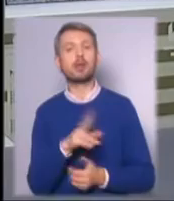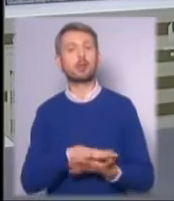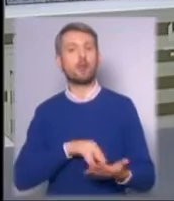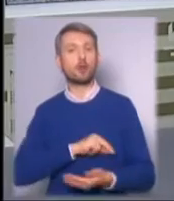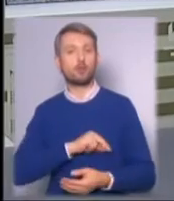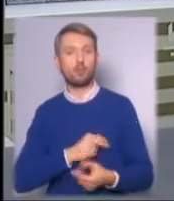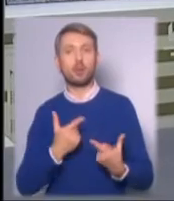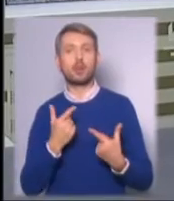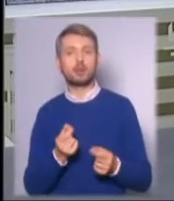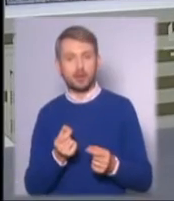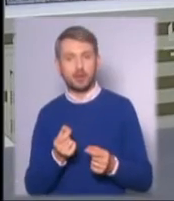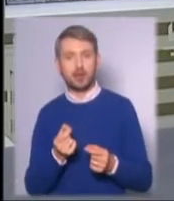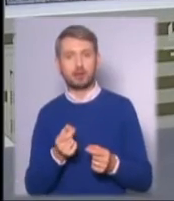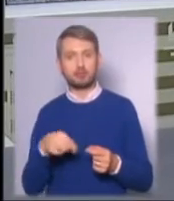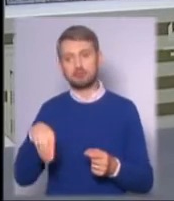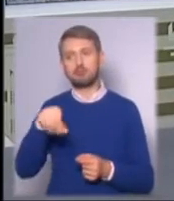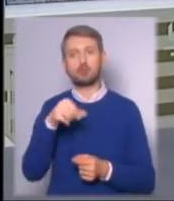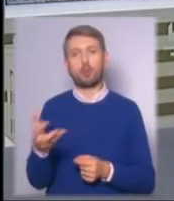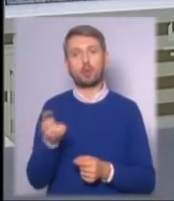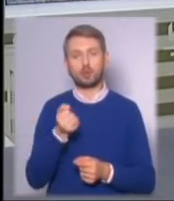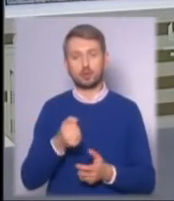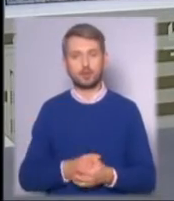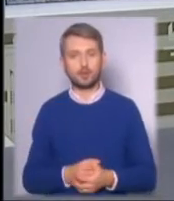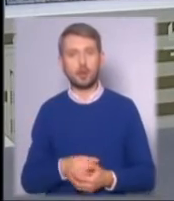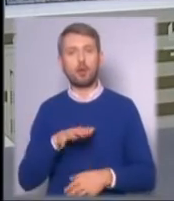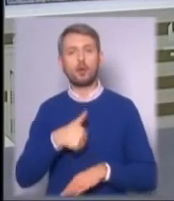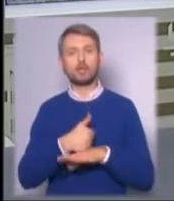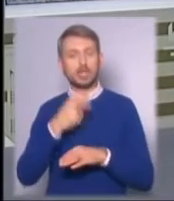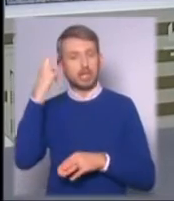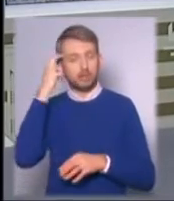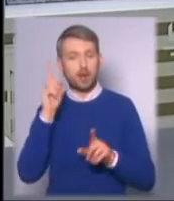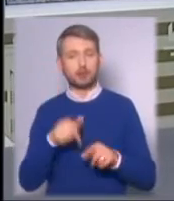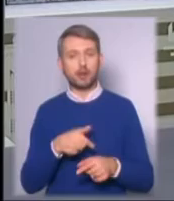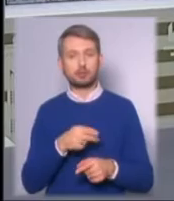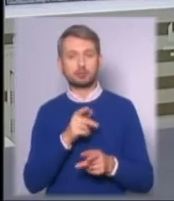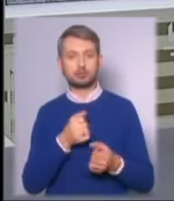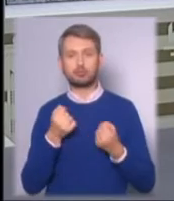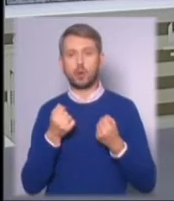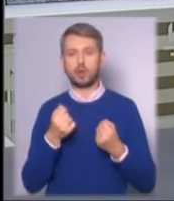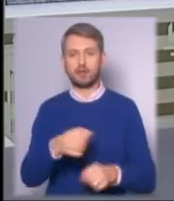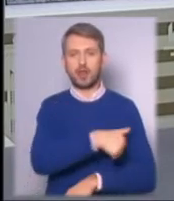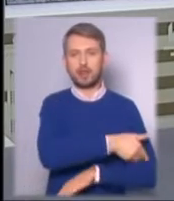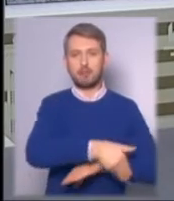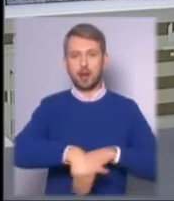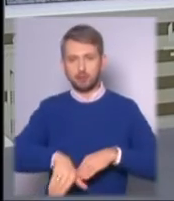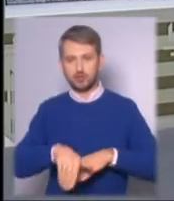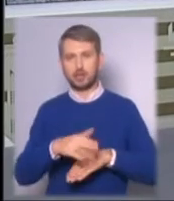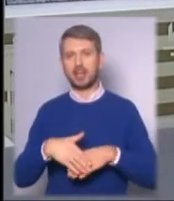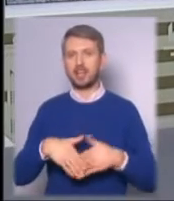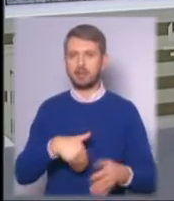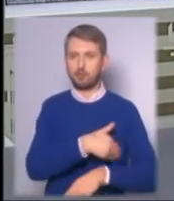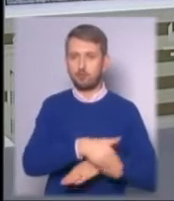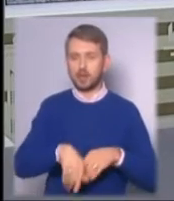де завантажують піском машини, які посипають вулиці. Очільник столиці також проїхався по набережній і кількома вулицям на лівому березі. За ніч